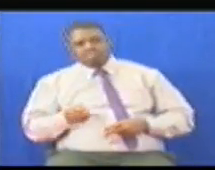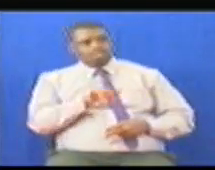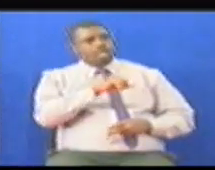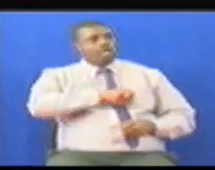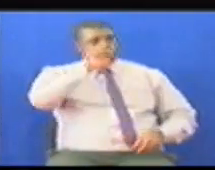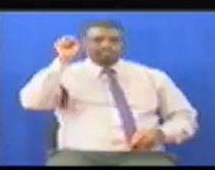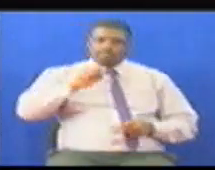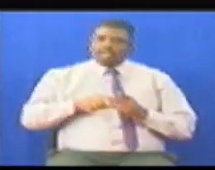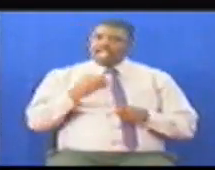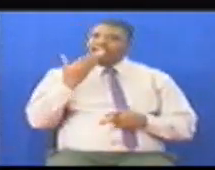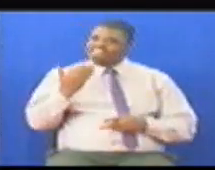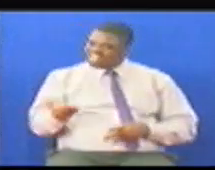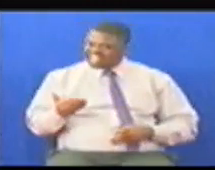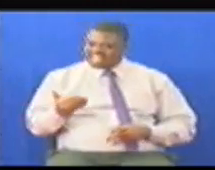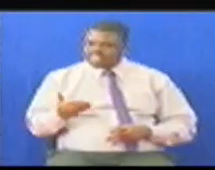Simba.